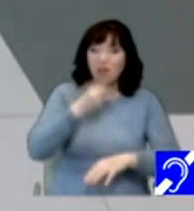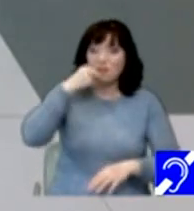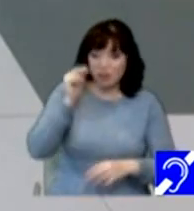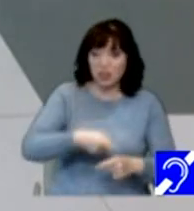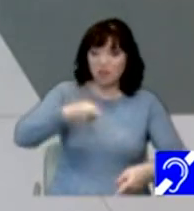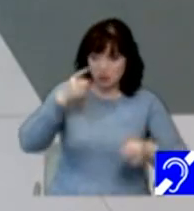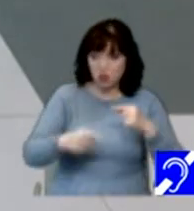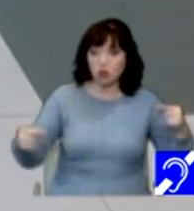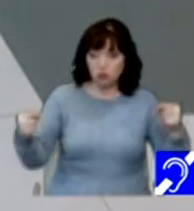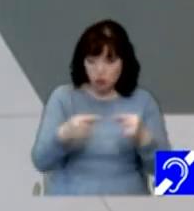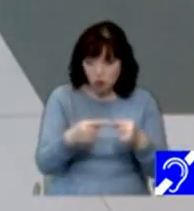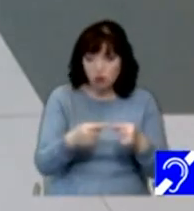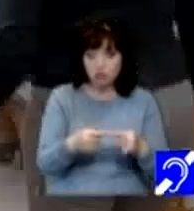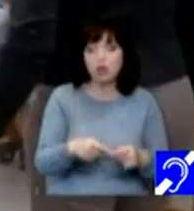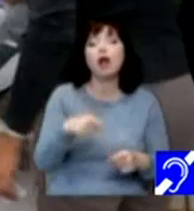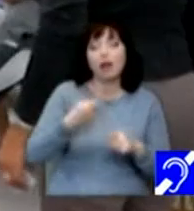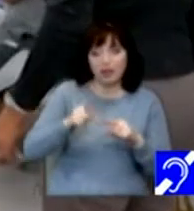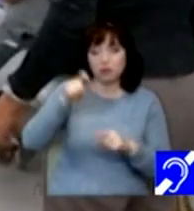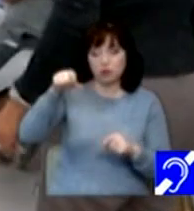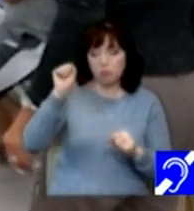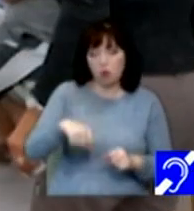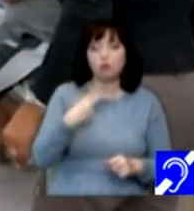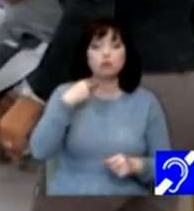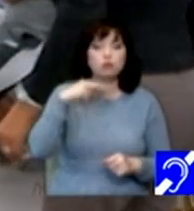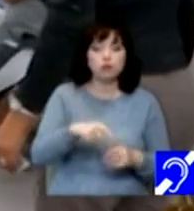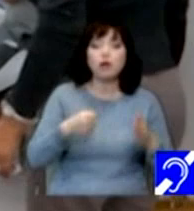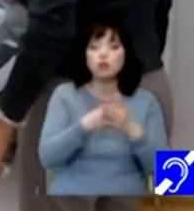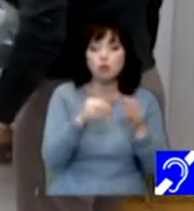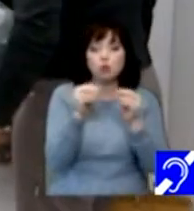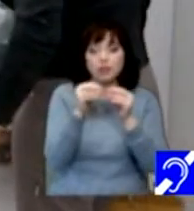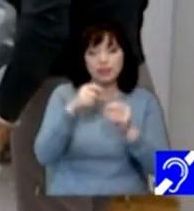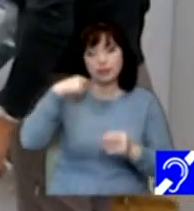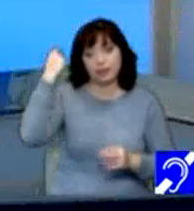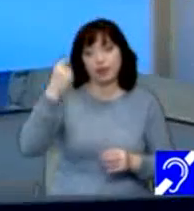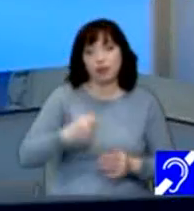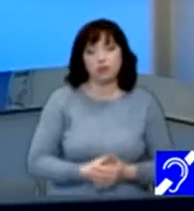de corupție și trafic de influență, suspecții riscă până la 10 ani de detenție.